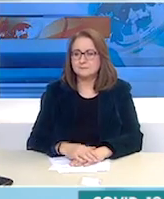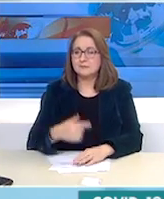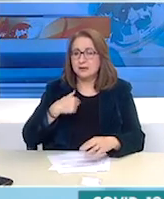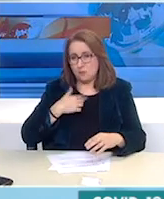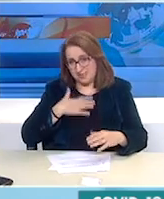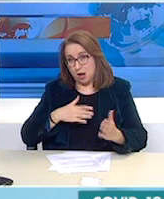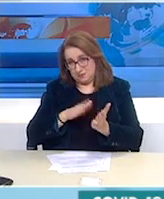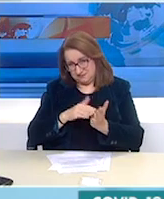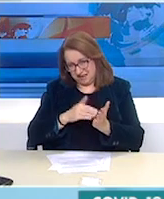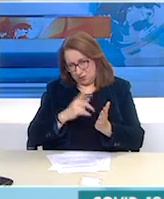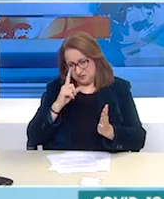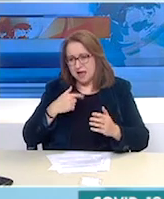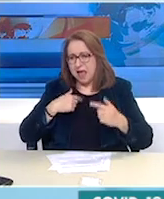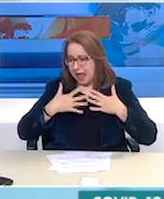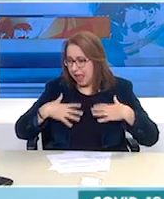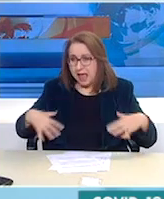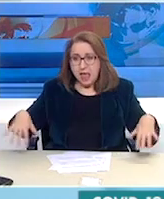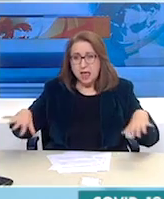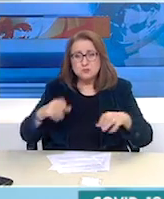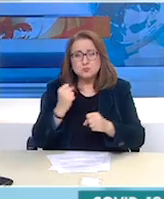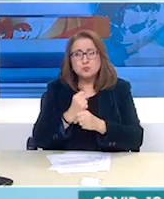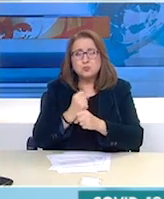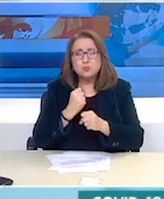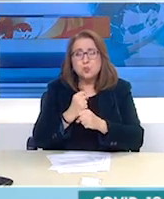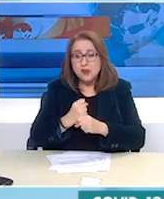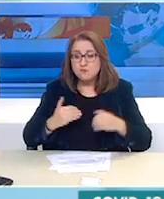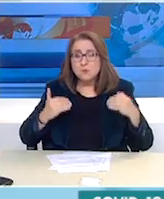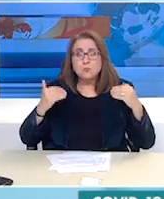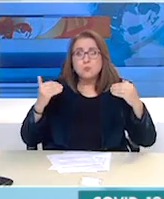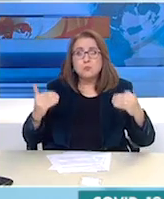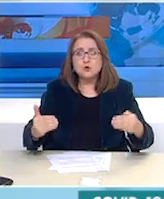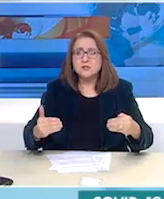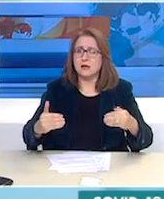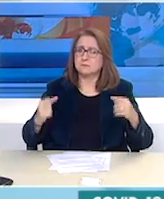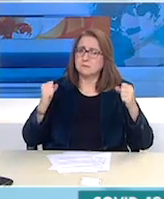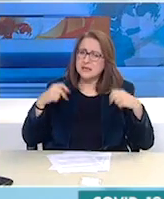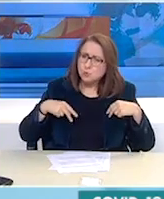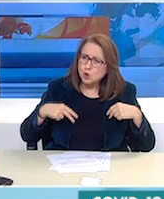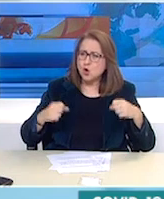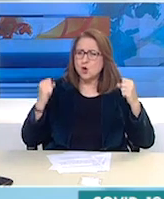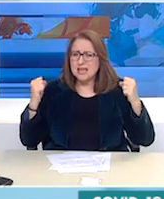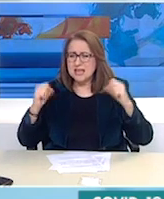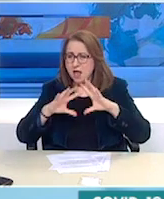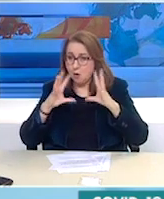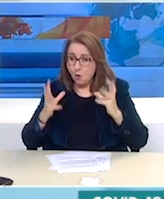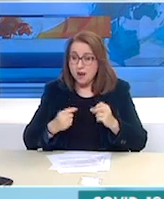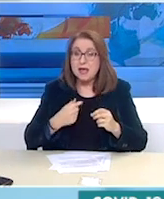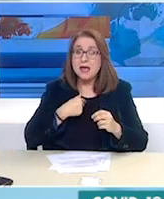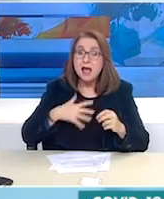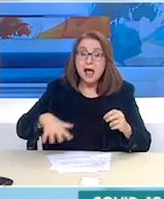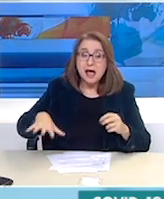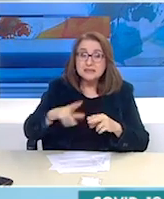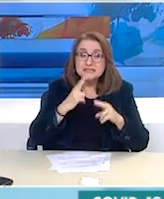ασχολούμαστε και επιχειρησιακά και υγειονομικά σε αυτή την πρώτη γραμμή. Η προστασία της υγείας και η διαφύλαξη της ζωής των συμπολιτών μας που